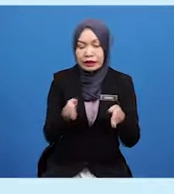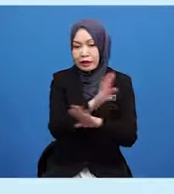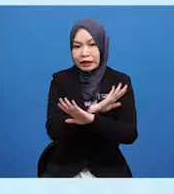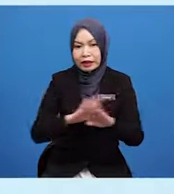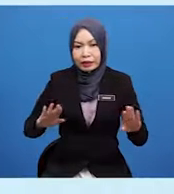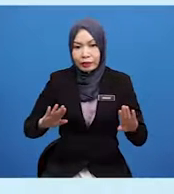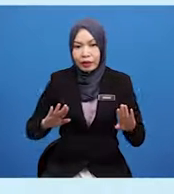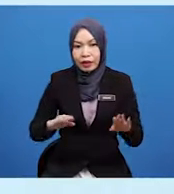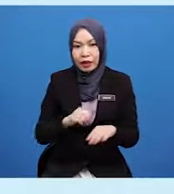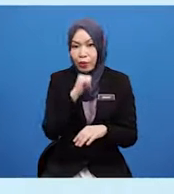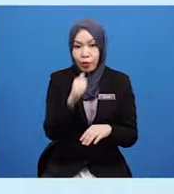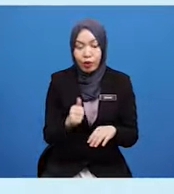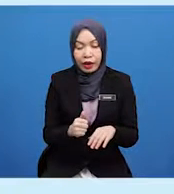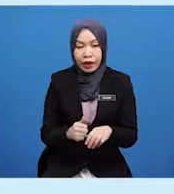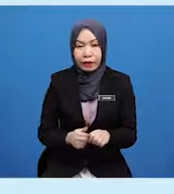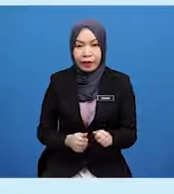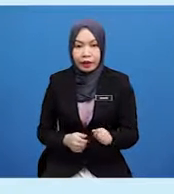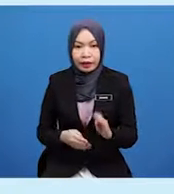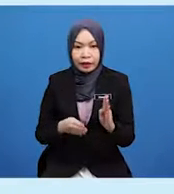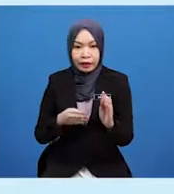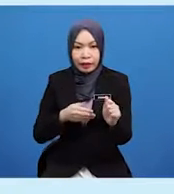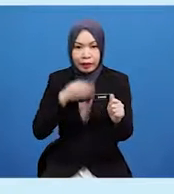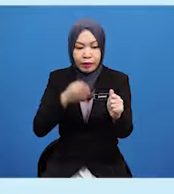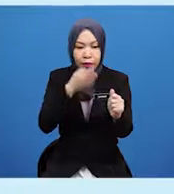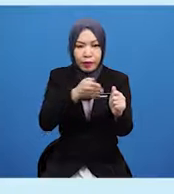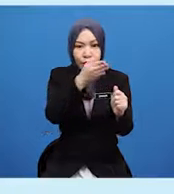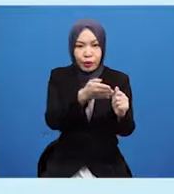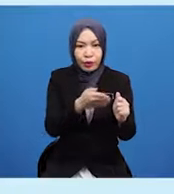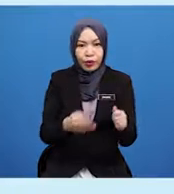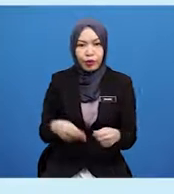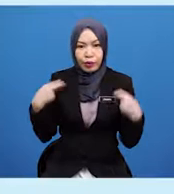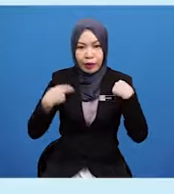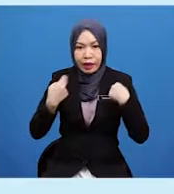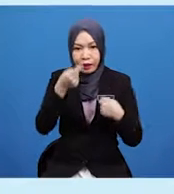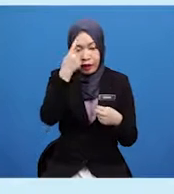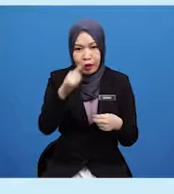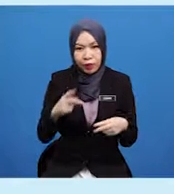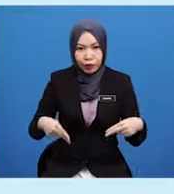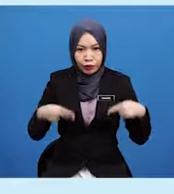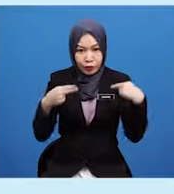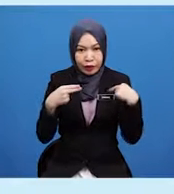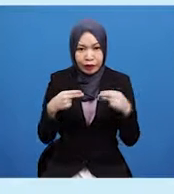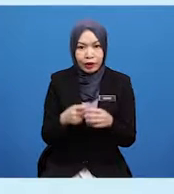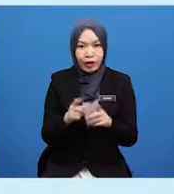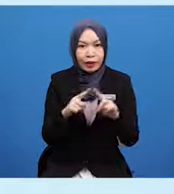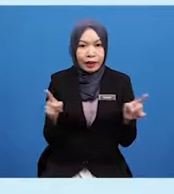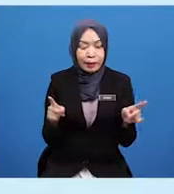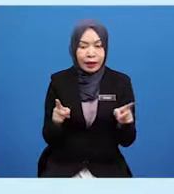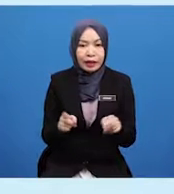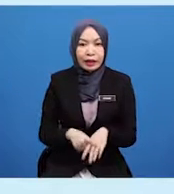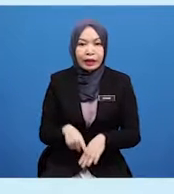manusia zaman prasejarah pada zaman mesolitik telah mudah menangkap ikan sebagai sumber